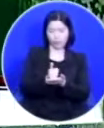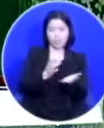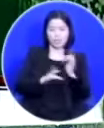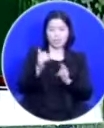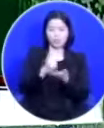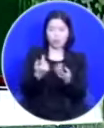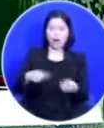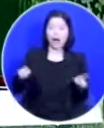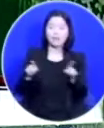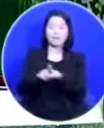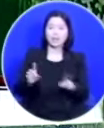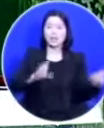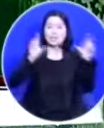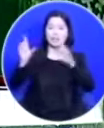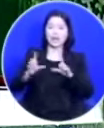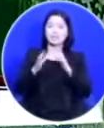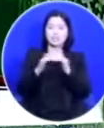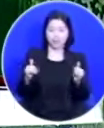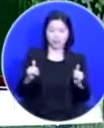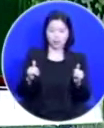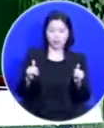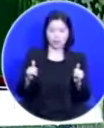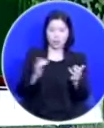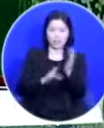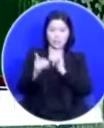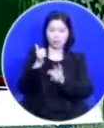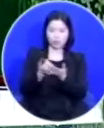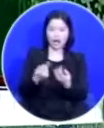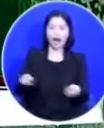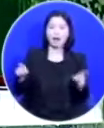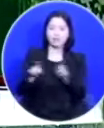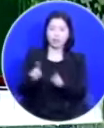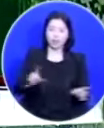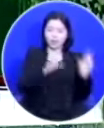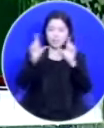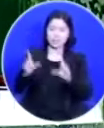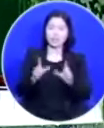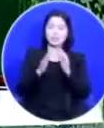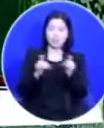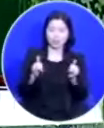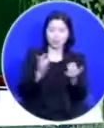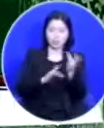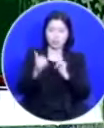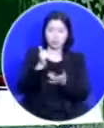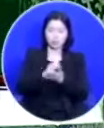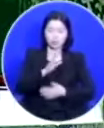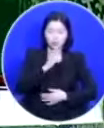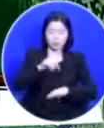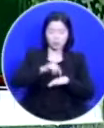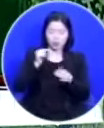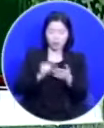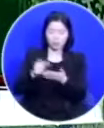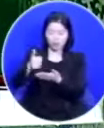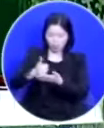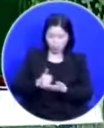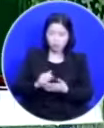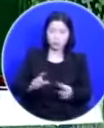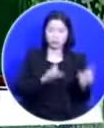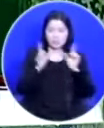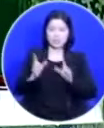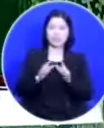그 말입니다 예수님과 함께 산 살아 예수님을 정말 마음에 모시고 산 사람